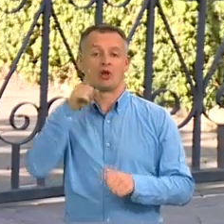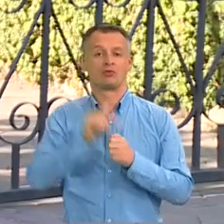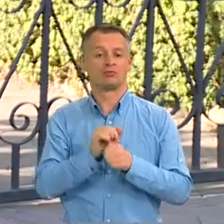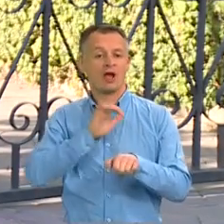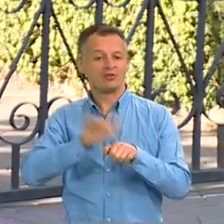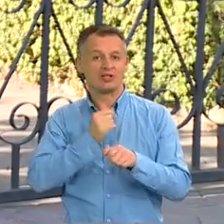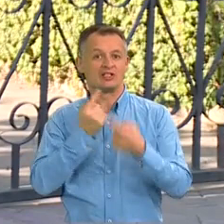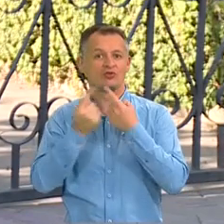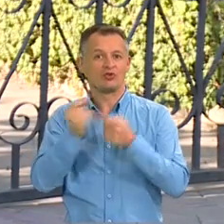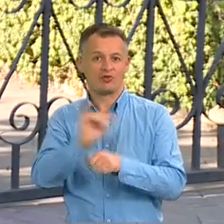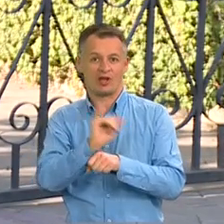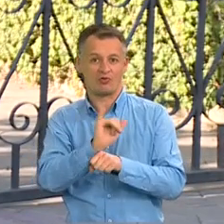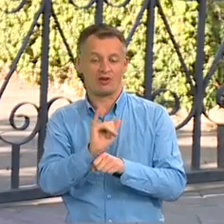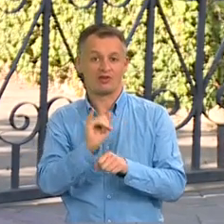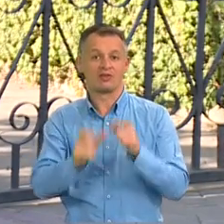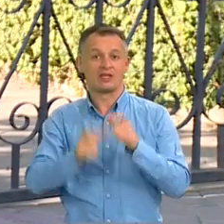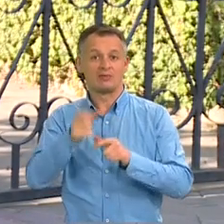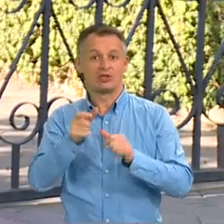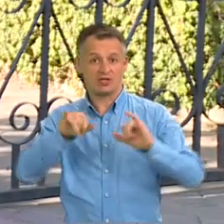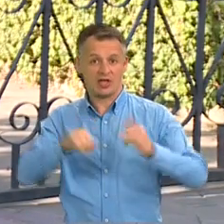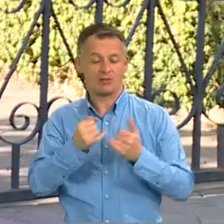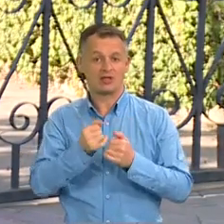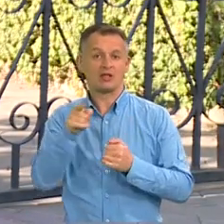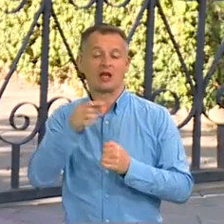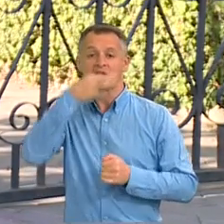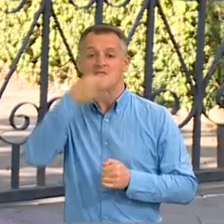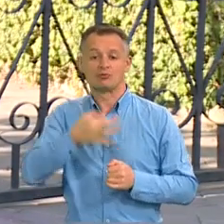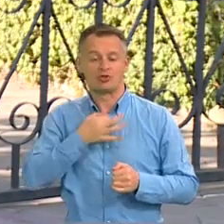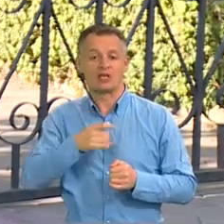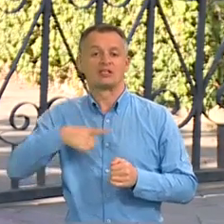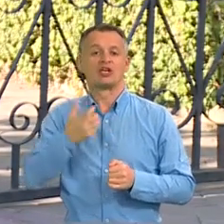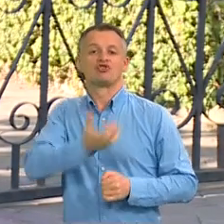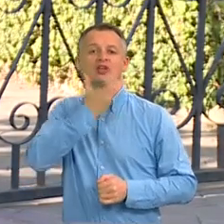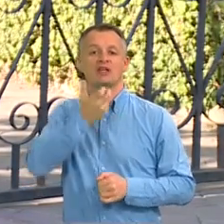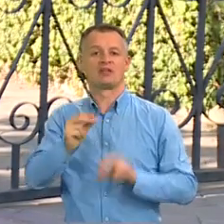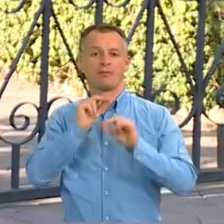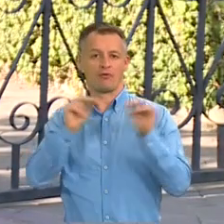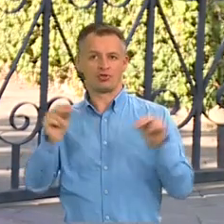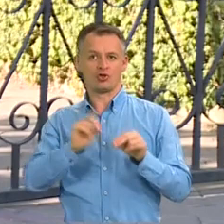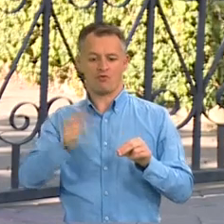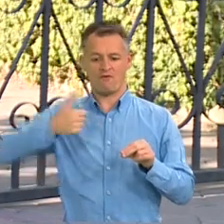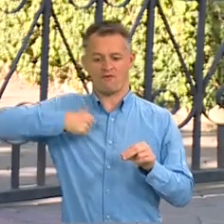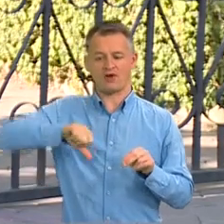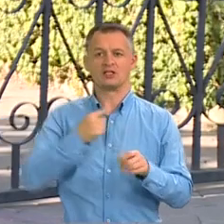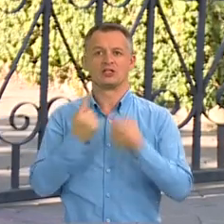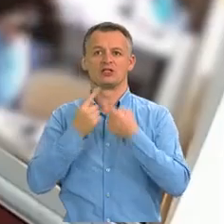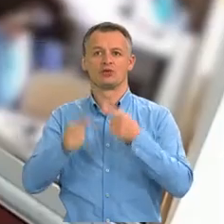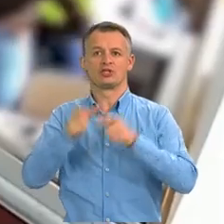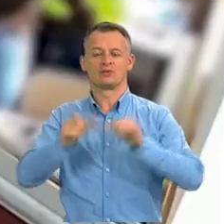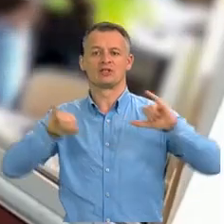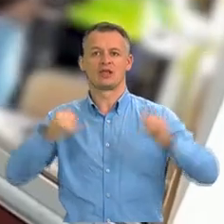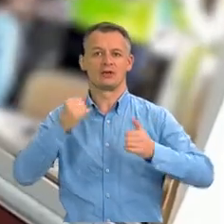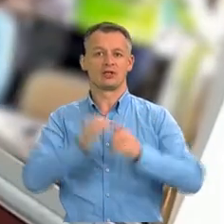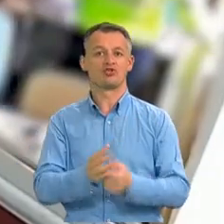pentru un punct de vedere în acest caz, însă ni s-a comunicat că se află într-un consiliu profesoral și că nu vrea să comenteze situația. Cel